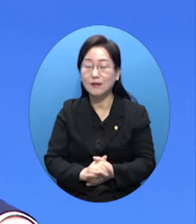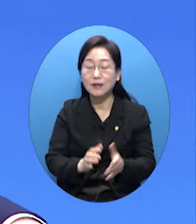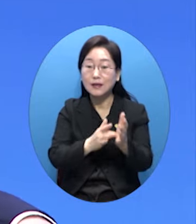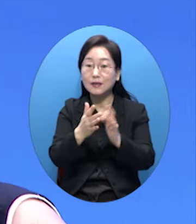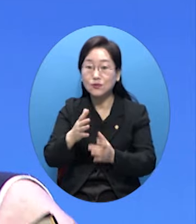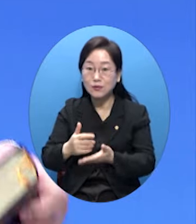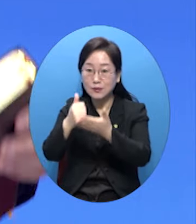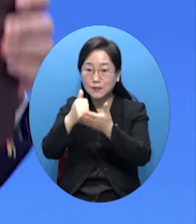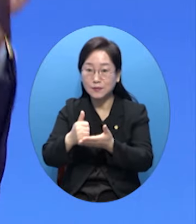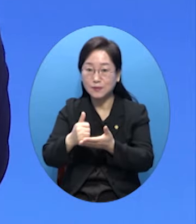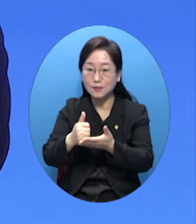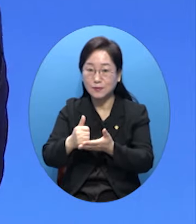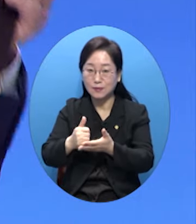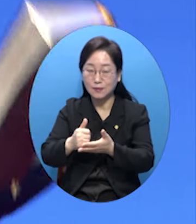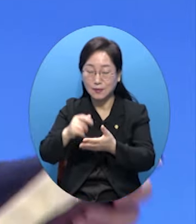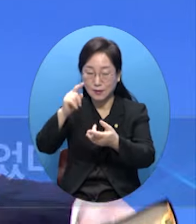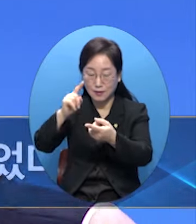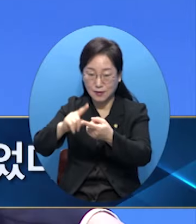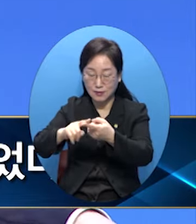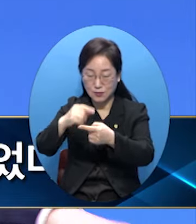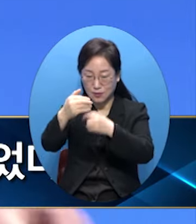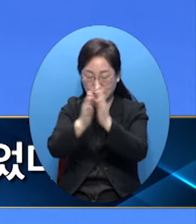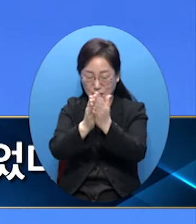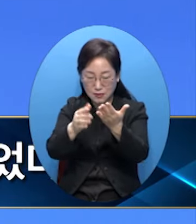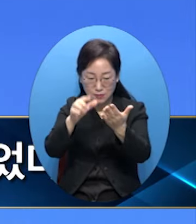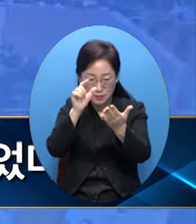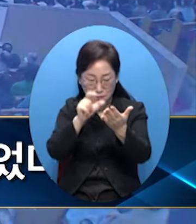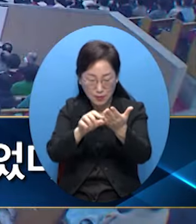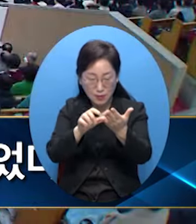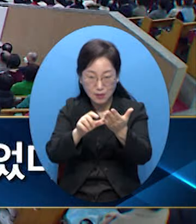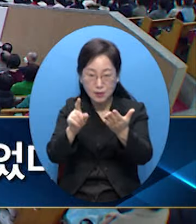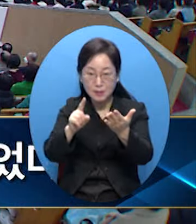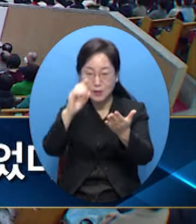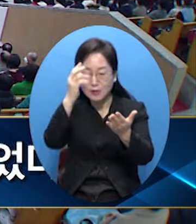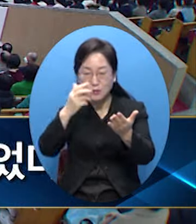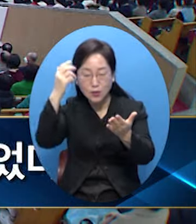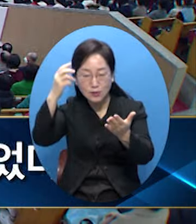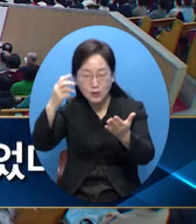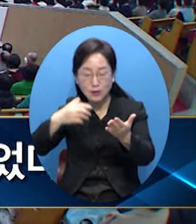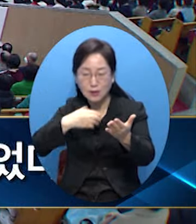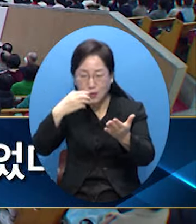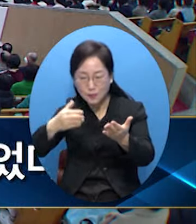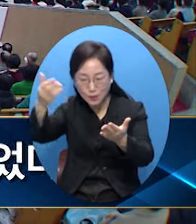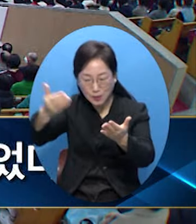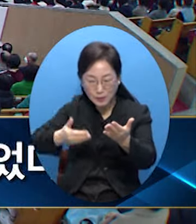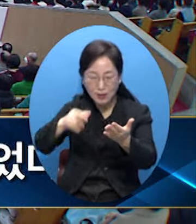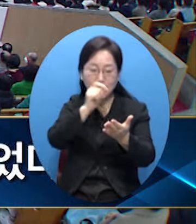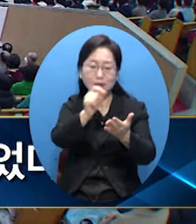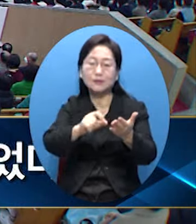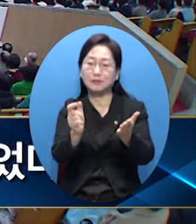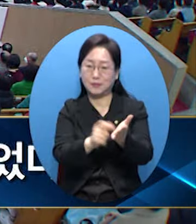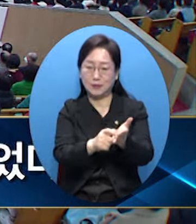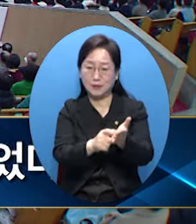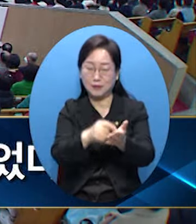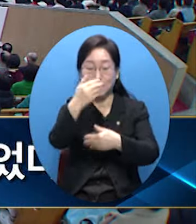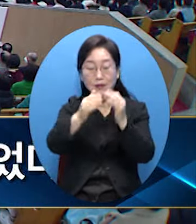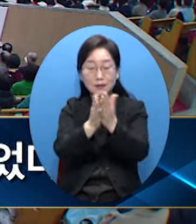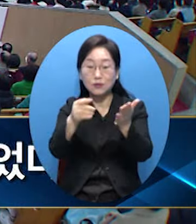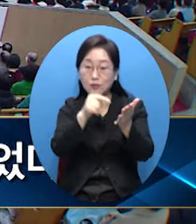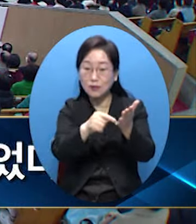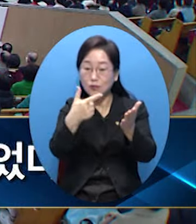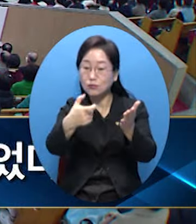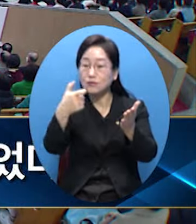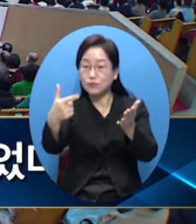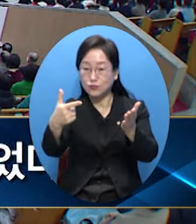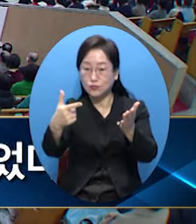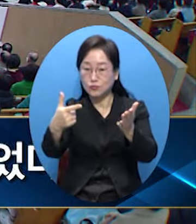예수님에 대해서 기록한 하나님의 말씀은 성령의 감동으로 기록된 것인데 이 성경이